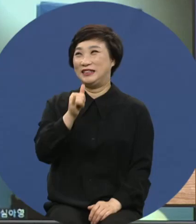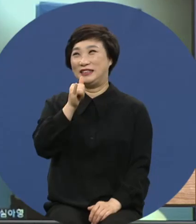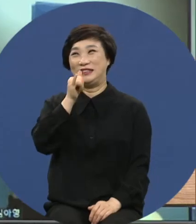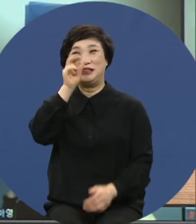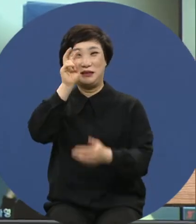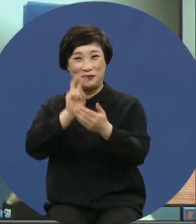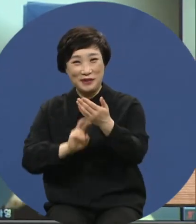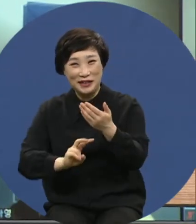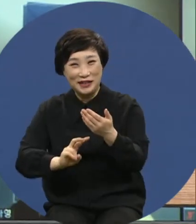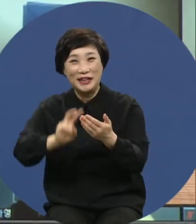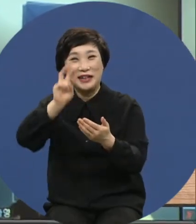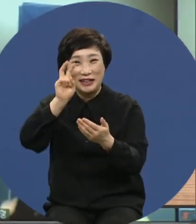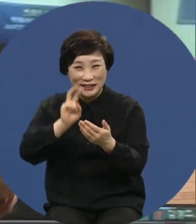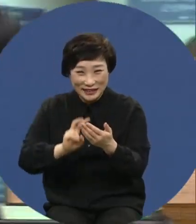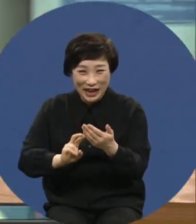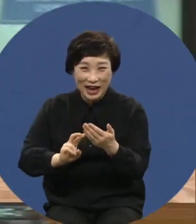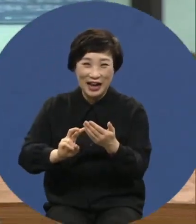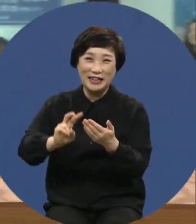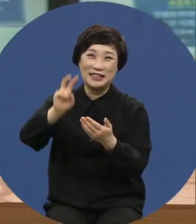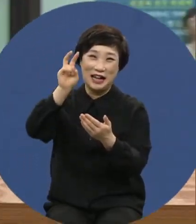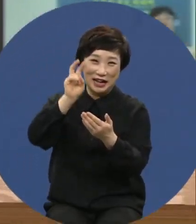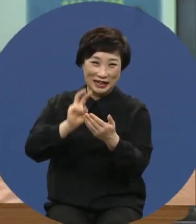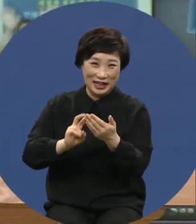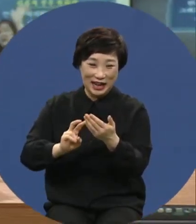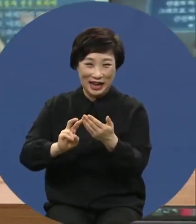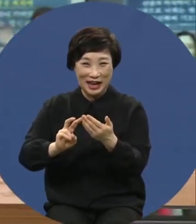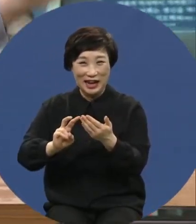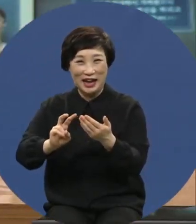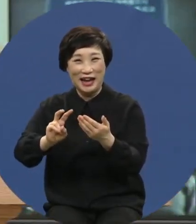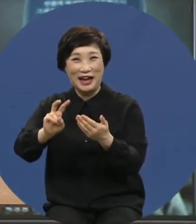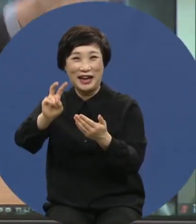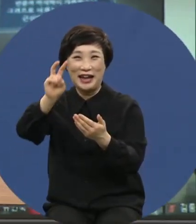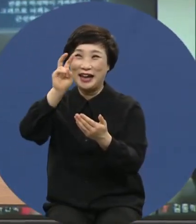생명 있음을 찬양해.